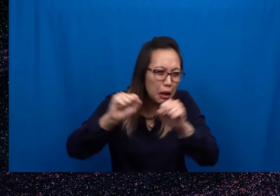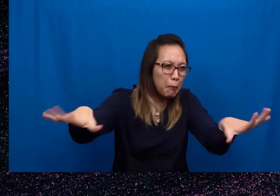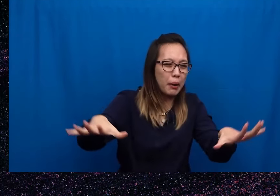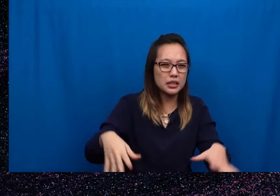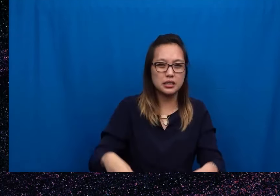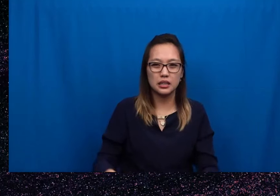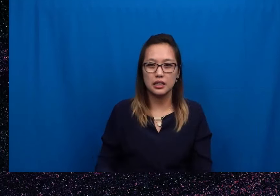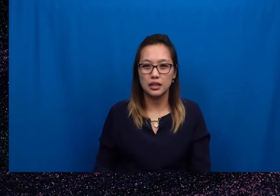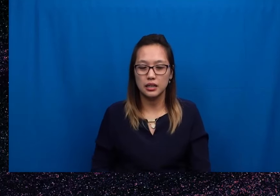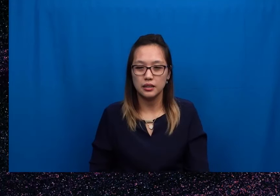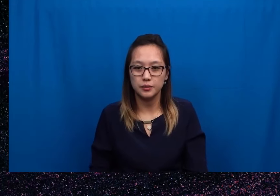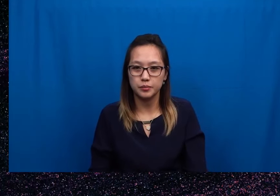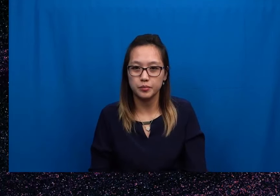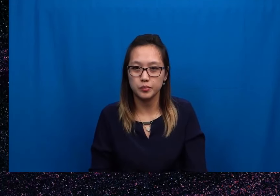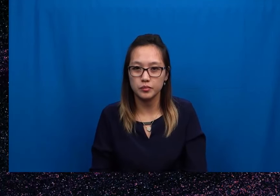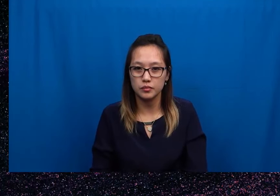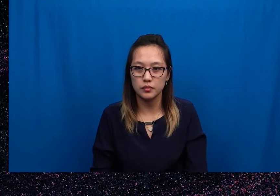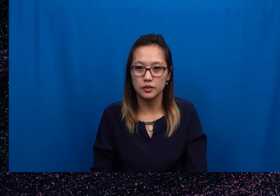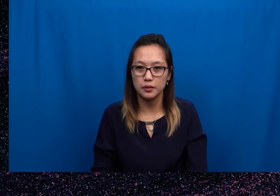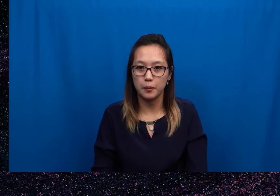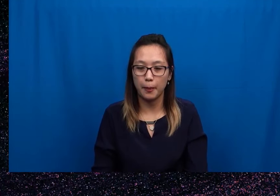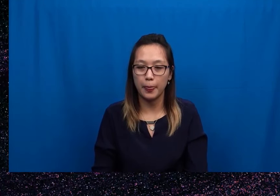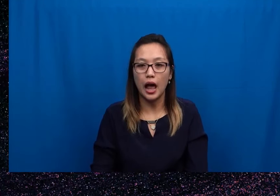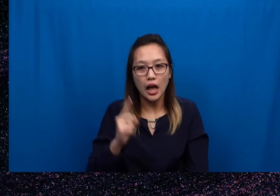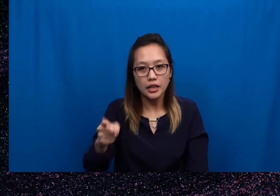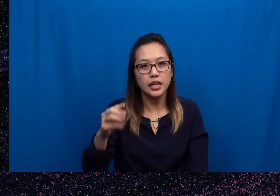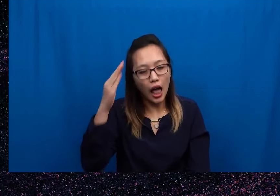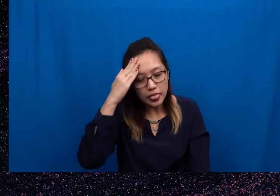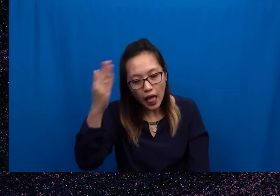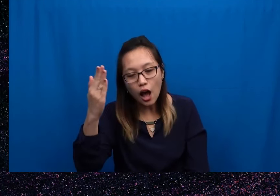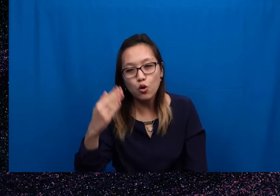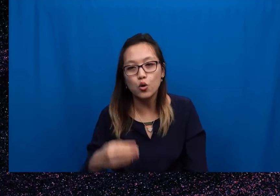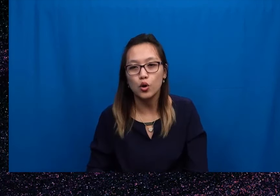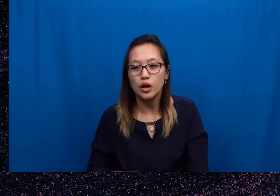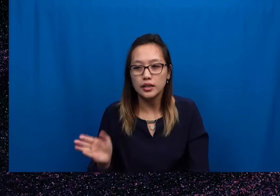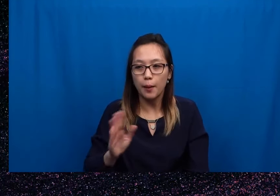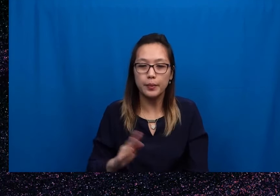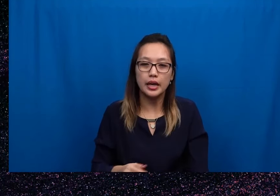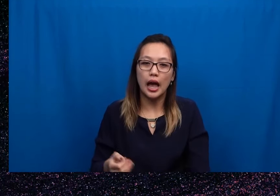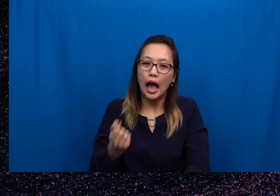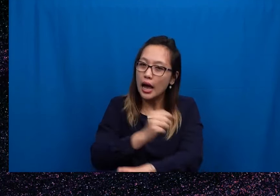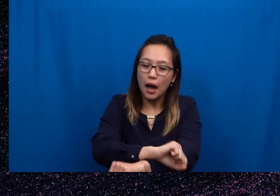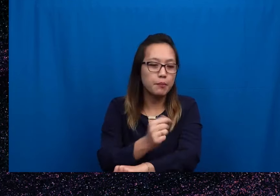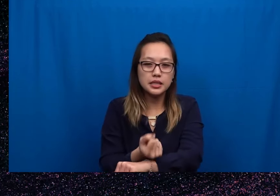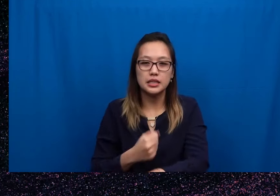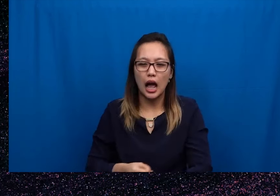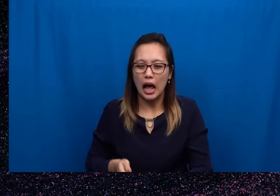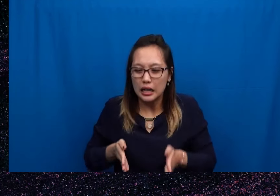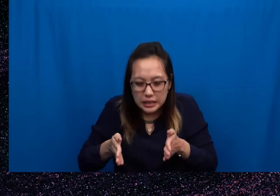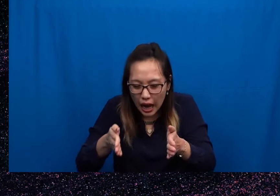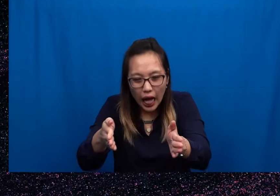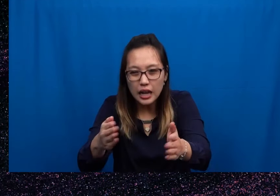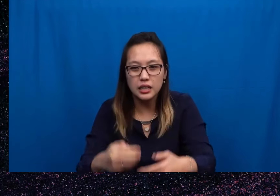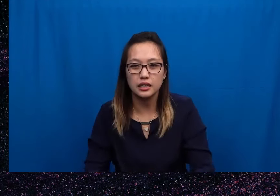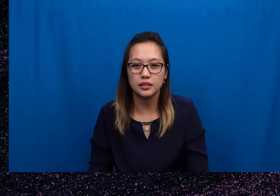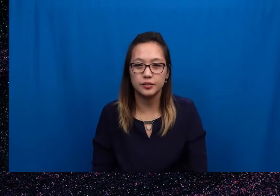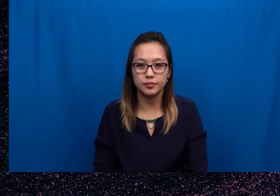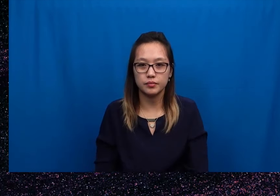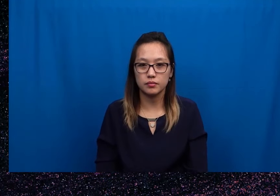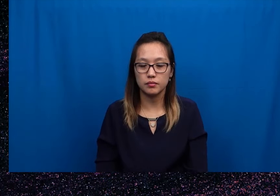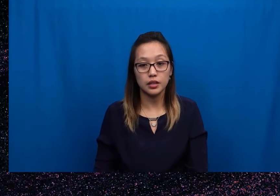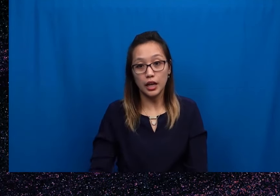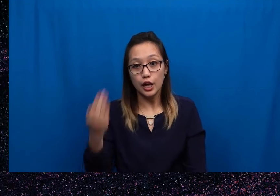sendiri adalah jalannya dan dia tahu tetapi dia tidak mampu untuk menjalaninya. Sehingga hidupnya berada di